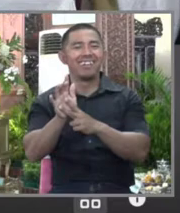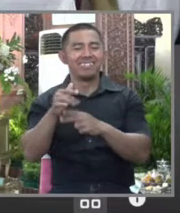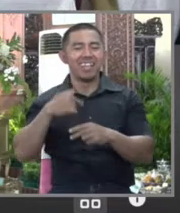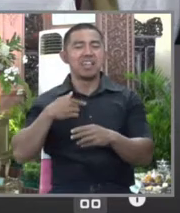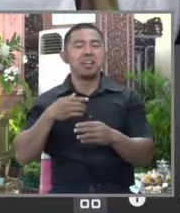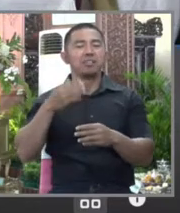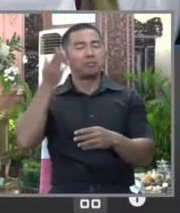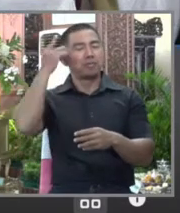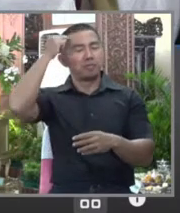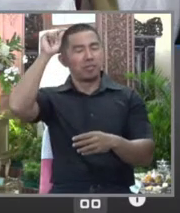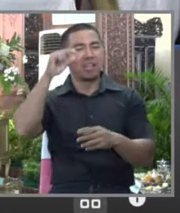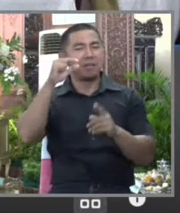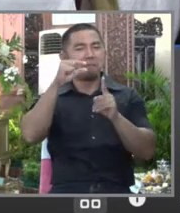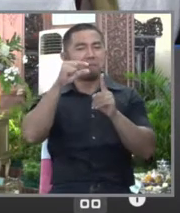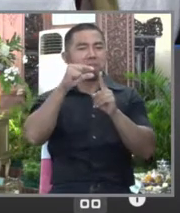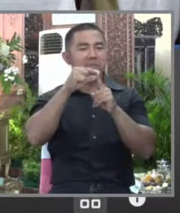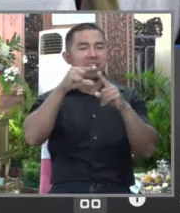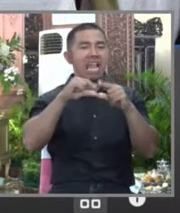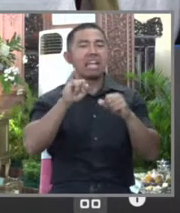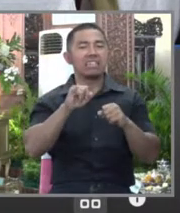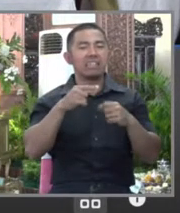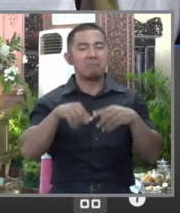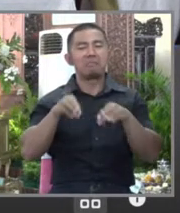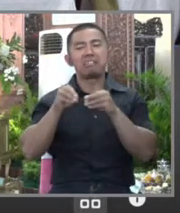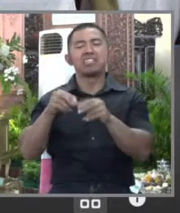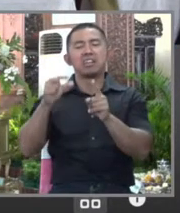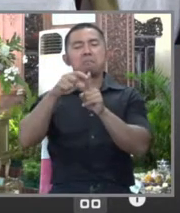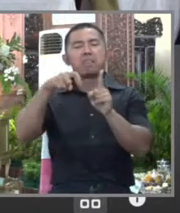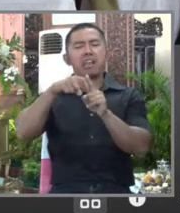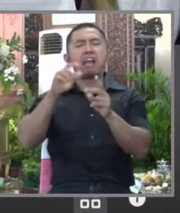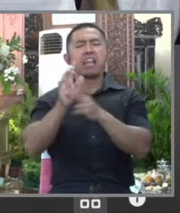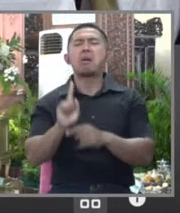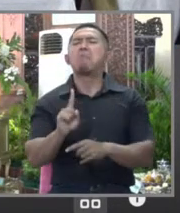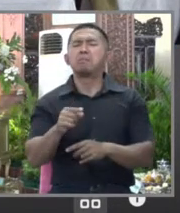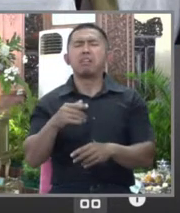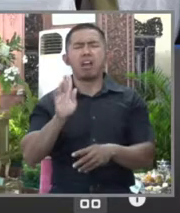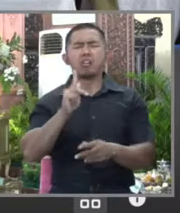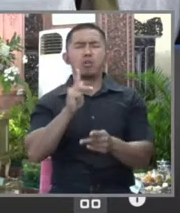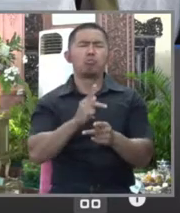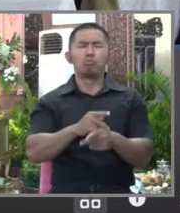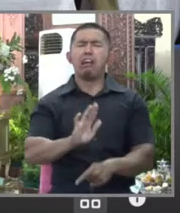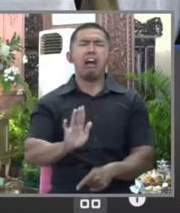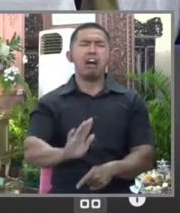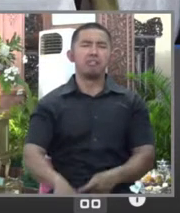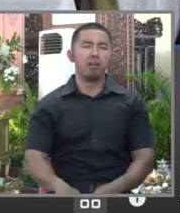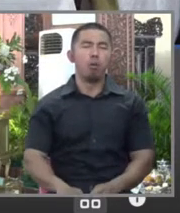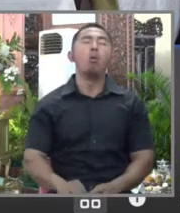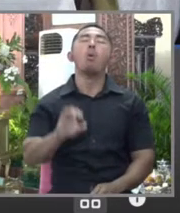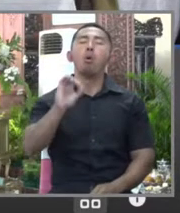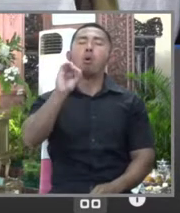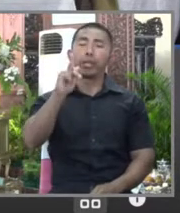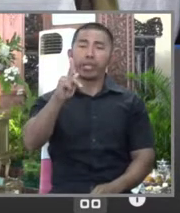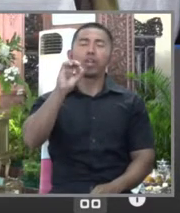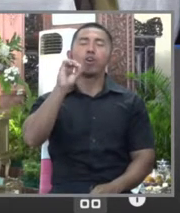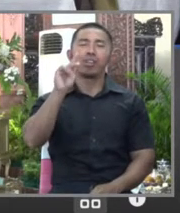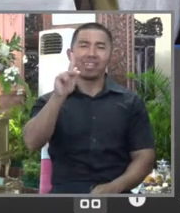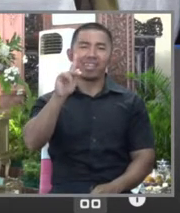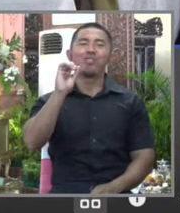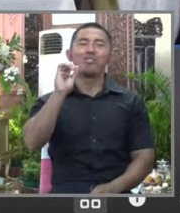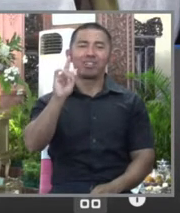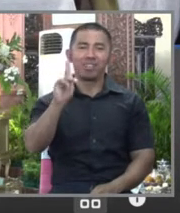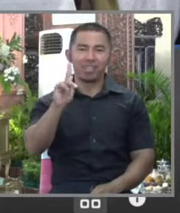Pak. Nah, kok iso ngajar PKN? Karena enggak ada gurunya. Oh, oke. Okay. Nggih.